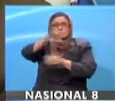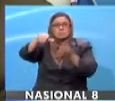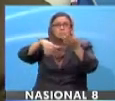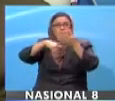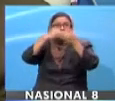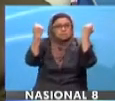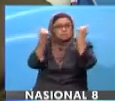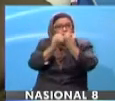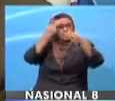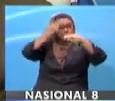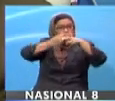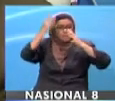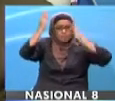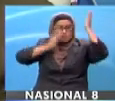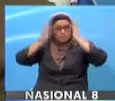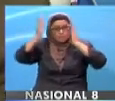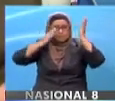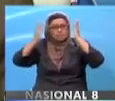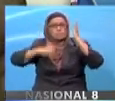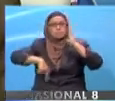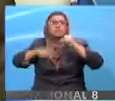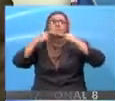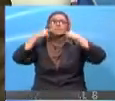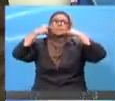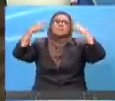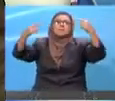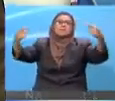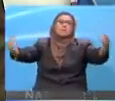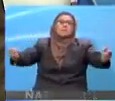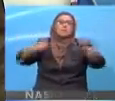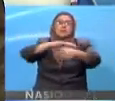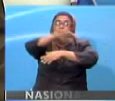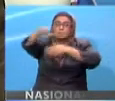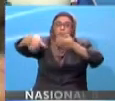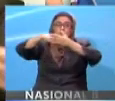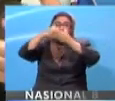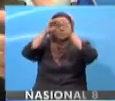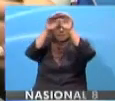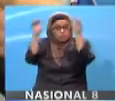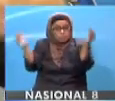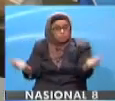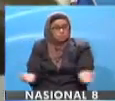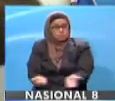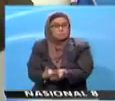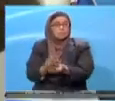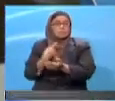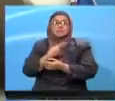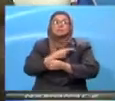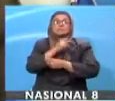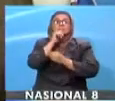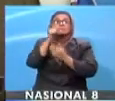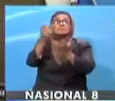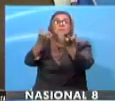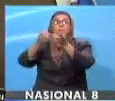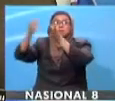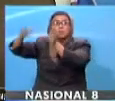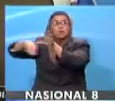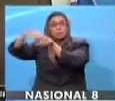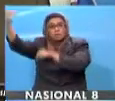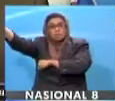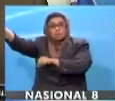ni terkenal di seluruh dunia. Bukan saja kita nak franchisor daripada luar datang ke